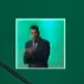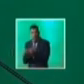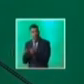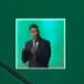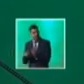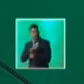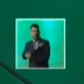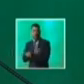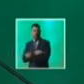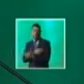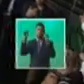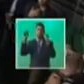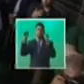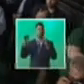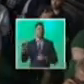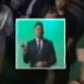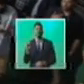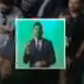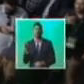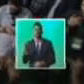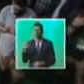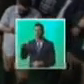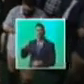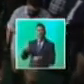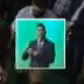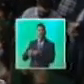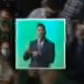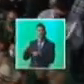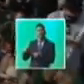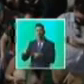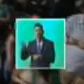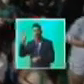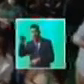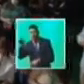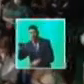Σε αυτό το τριήμερο υπάρχει ικανός χρόνος για να συζητηθούν